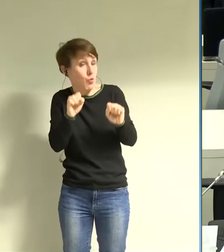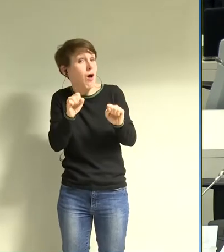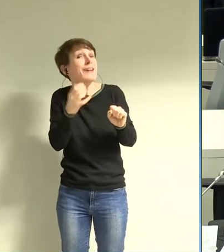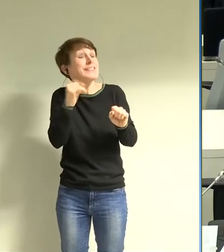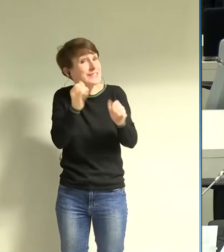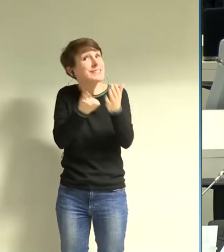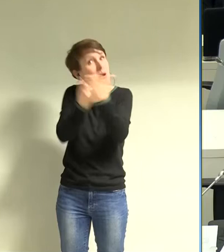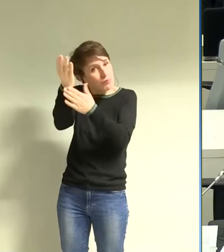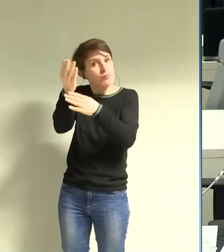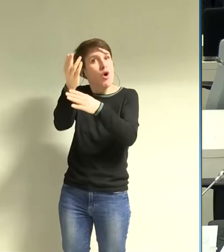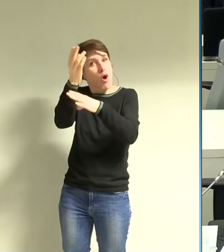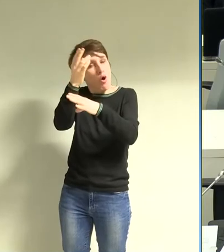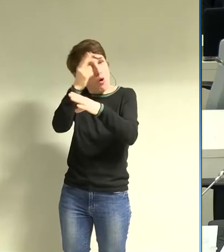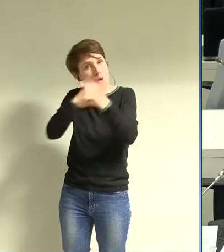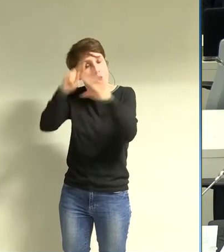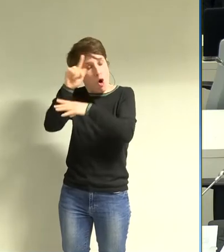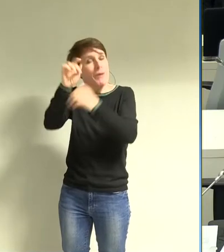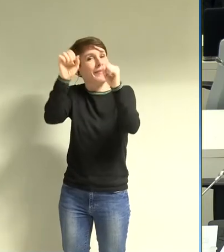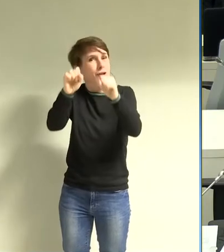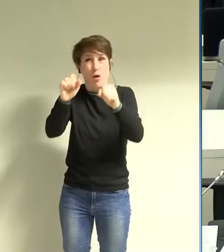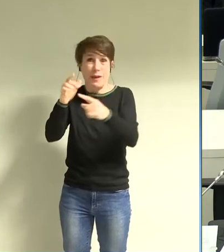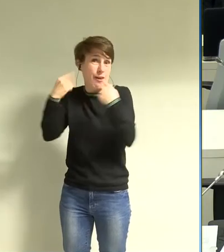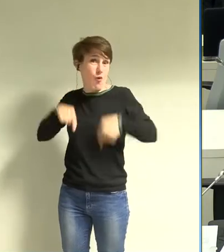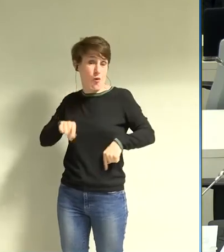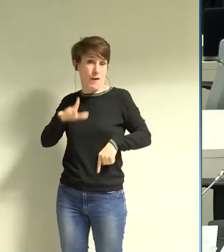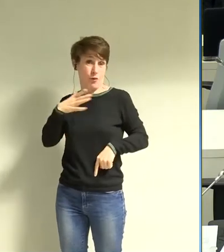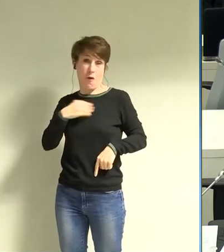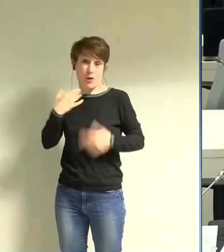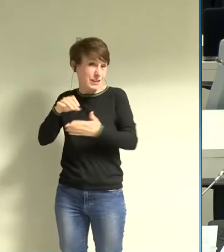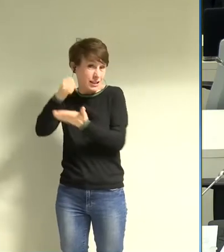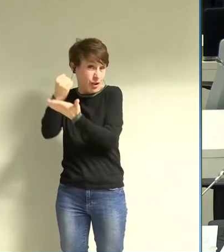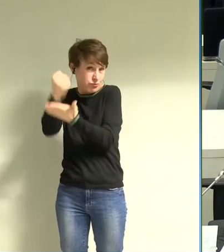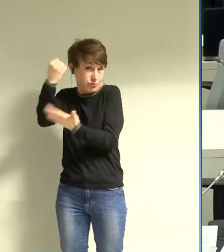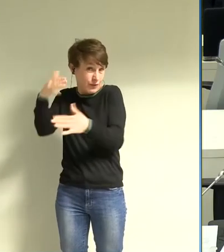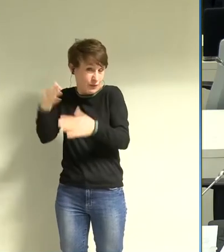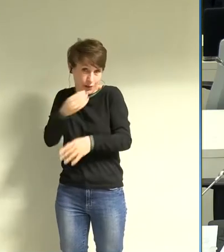à l'échelle du gouvernement français les choses sont déjà écrit dans ce texte dans les textes de loi merci